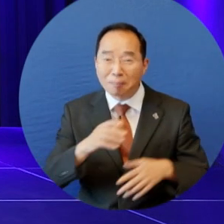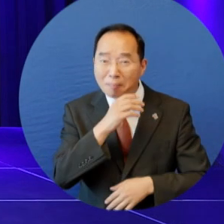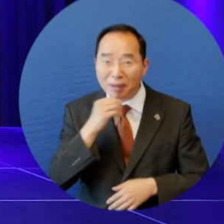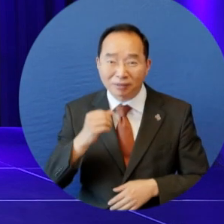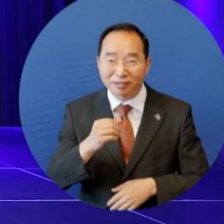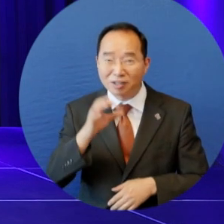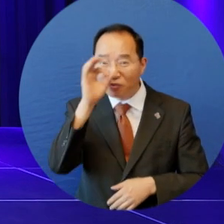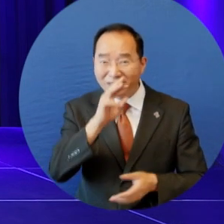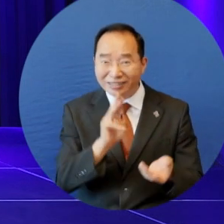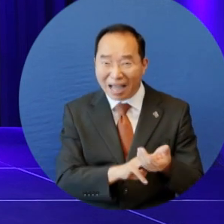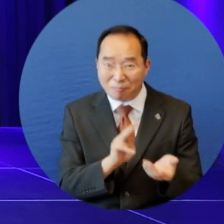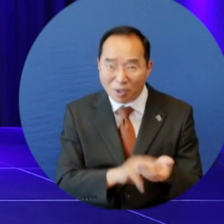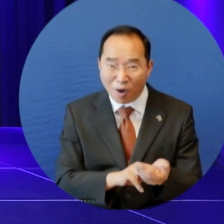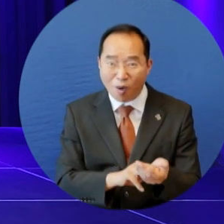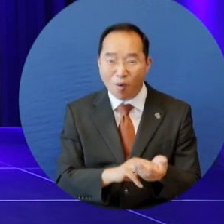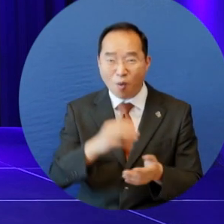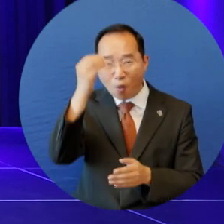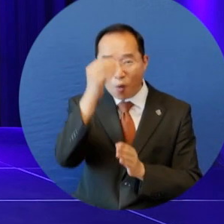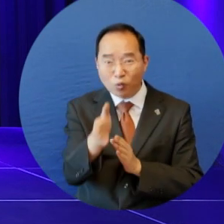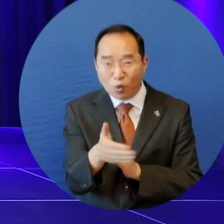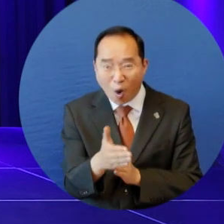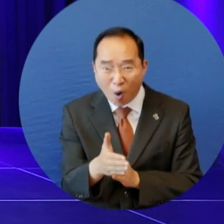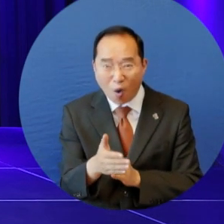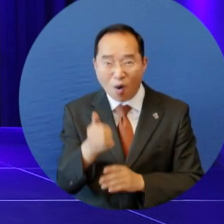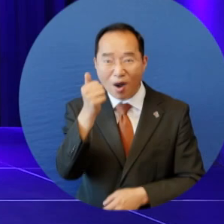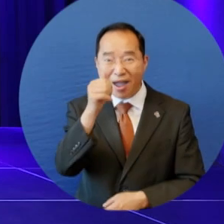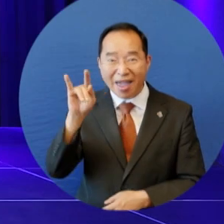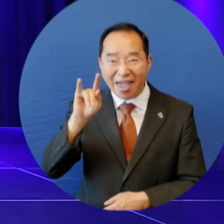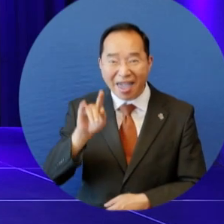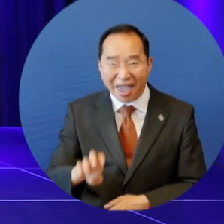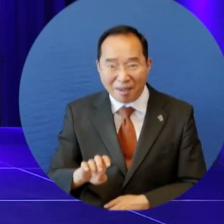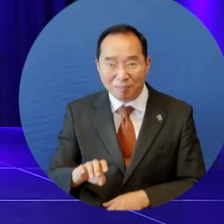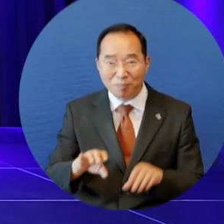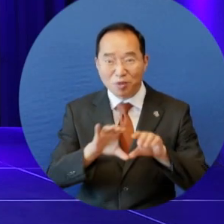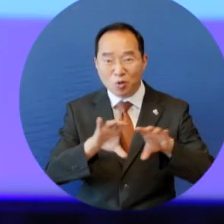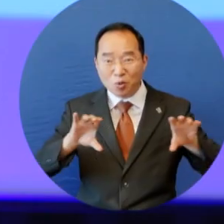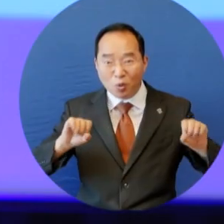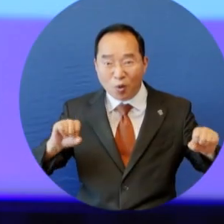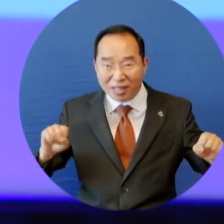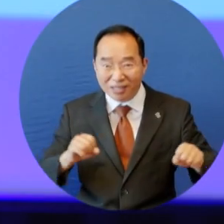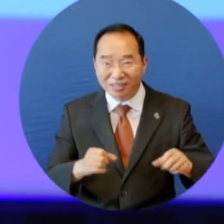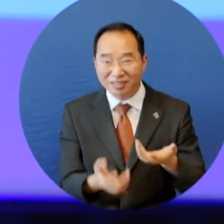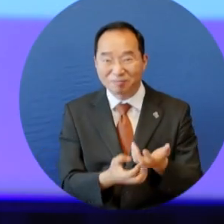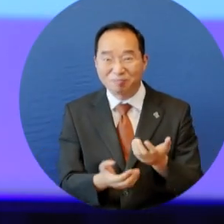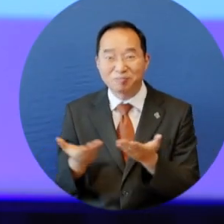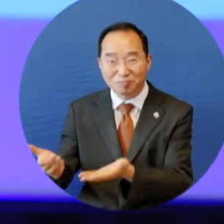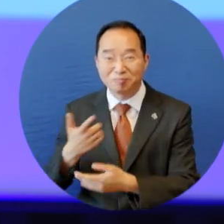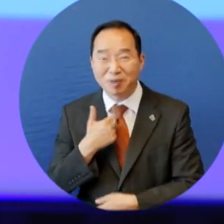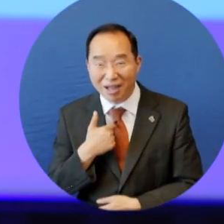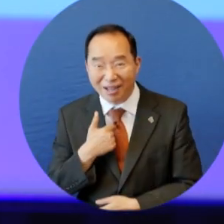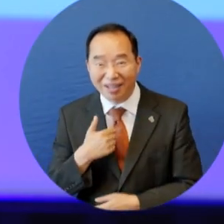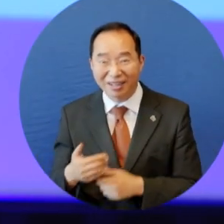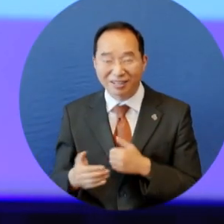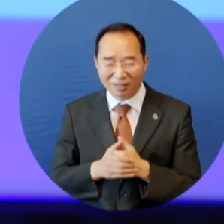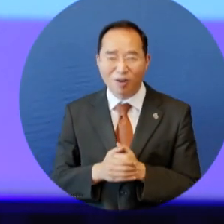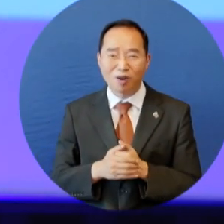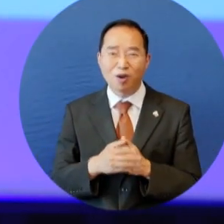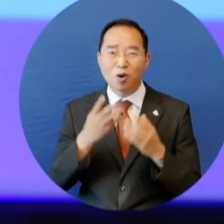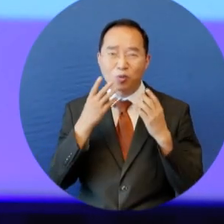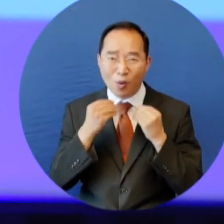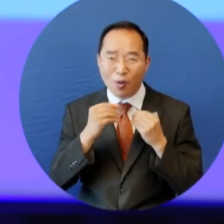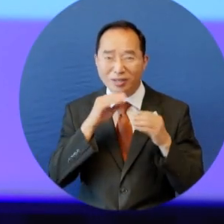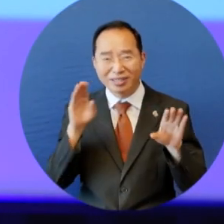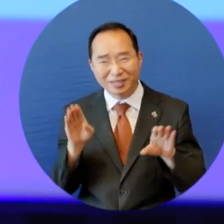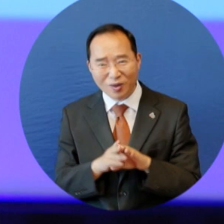주로 삼겹살이나 고등어 한 마리, 아니면은 햄이나 소세지를 구워주고요. 주말에는 기분을 낸답시고 피자나